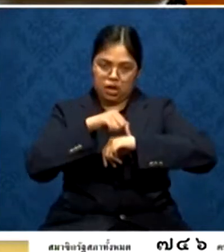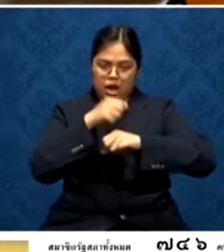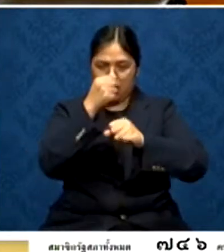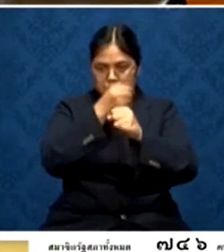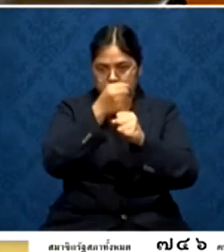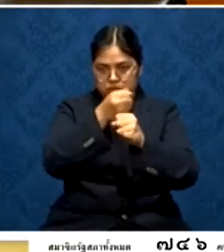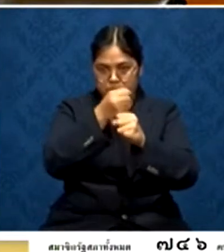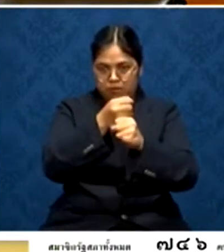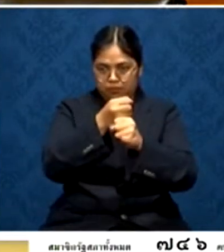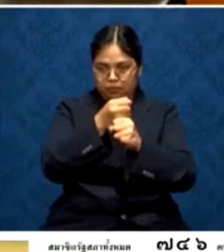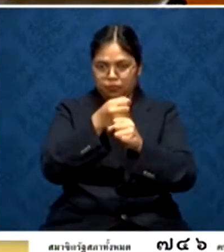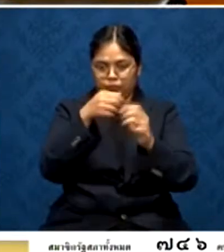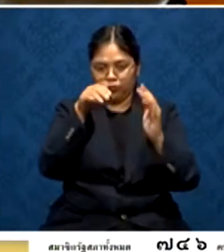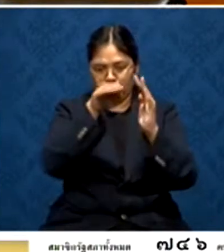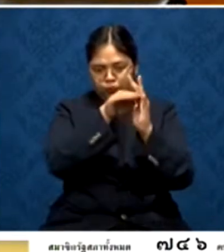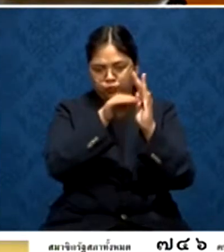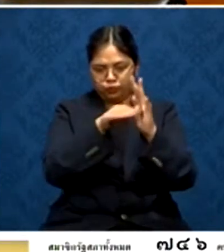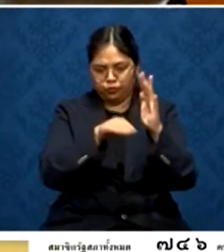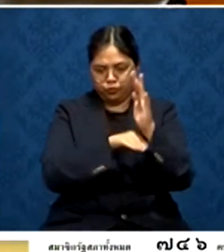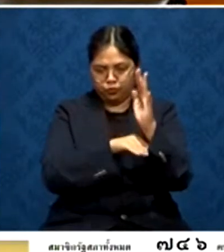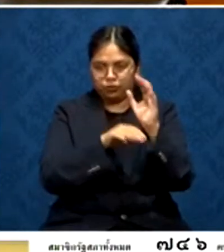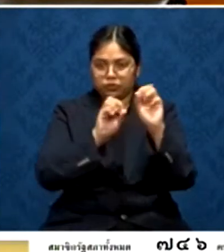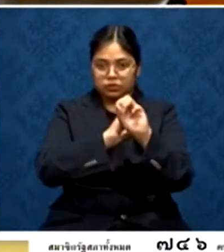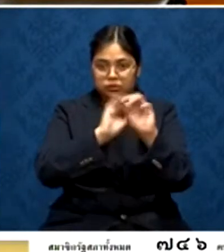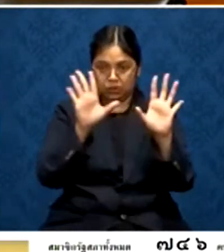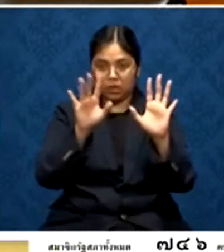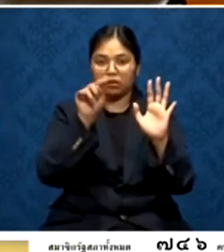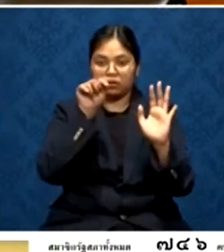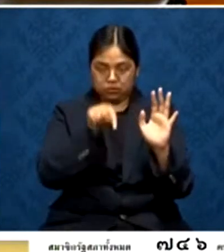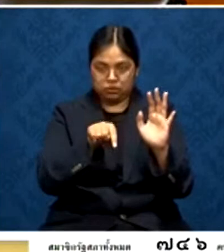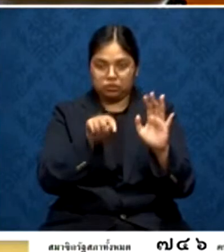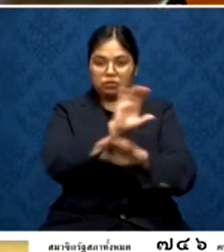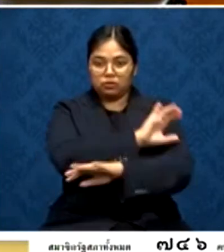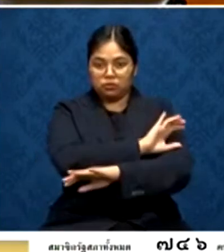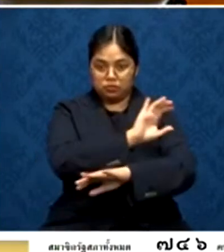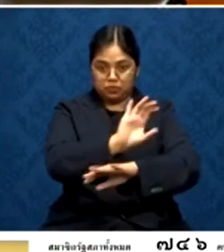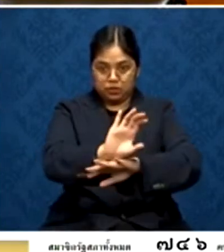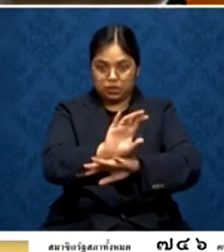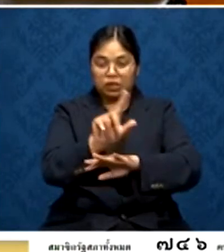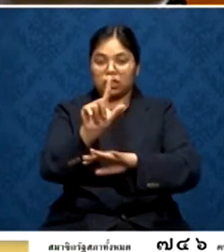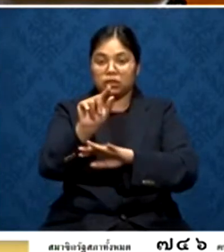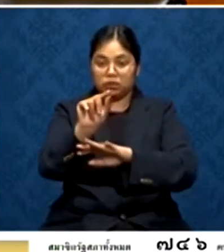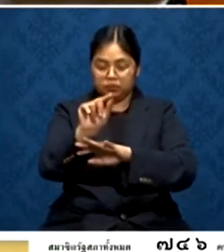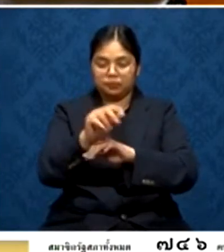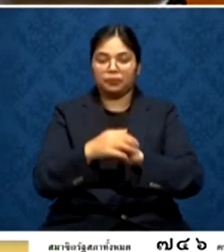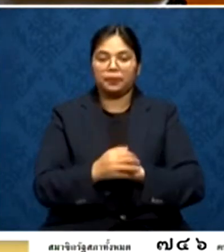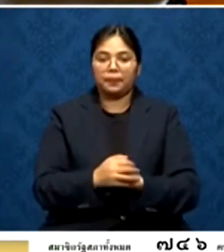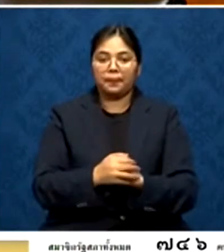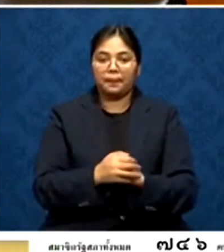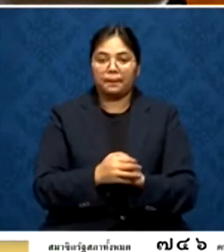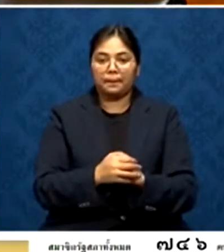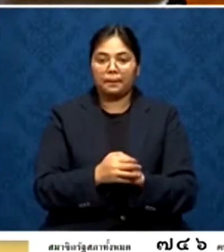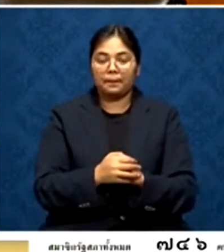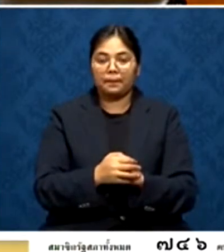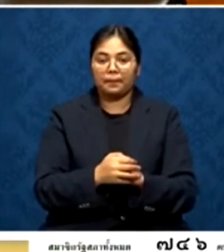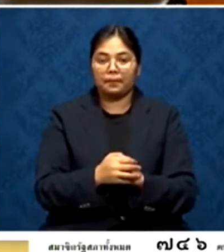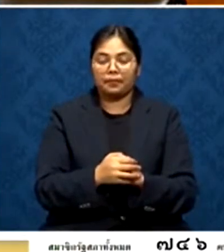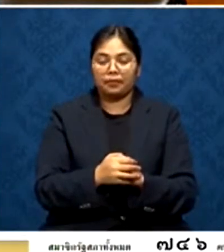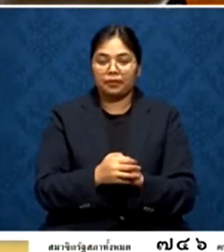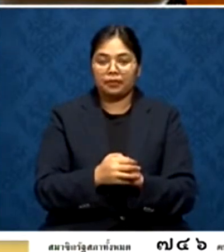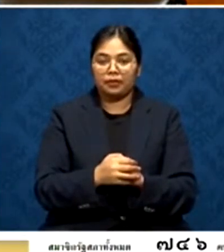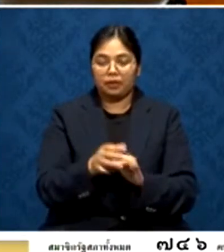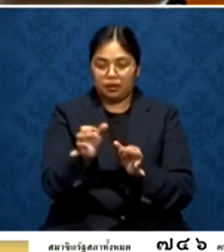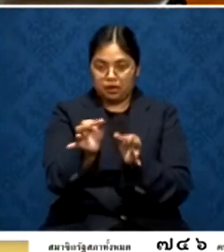เกิดผลเป็นรูปธรรมเกี่ยวกับนโยบายรถไฟฟ้า20บาทตลอดสายนั้นผมขออ